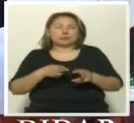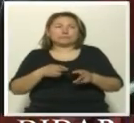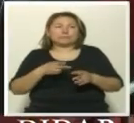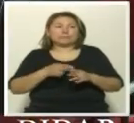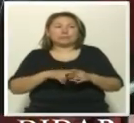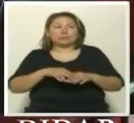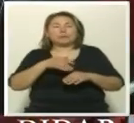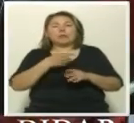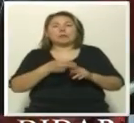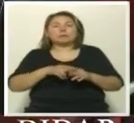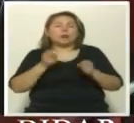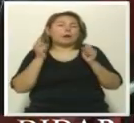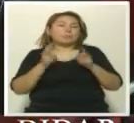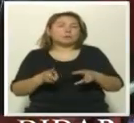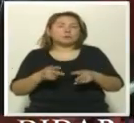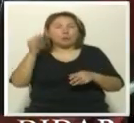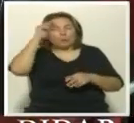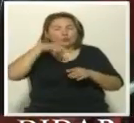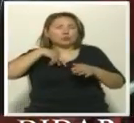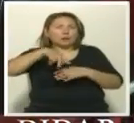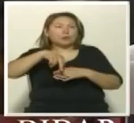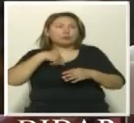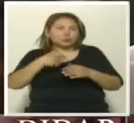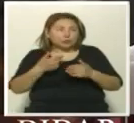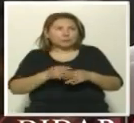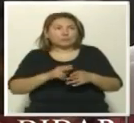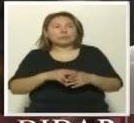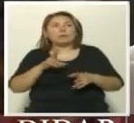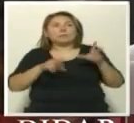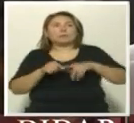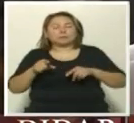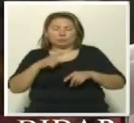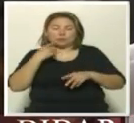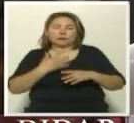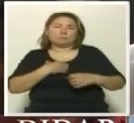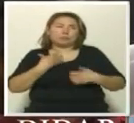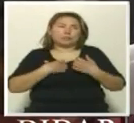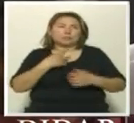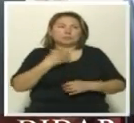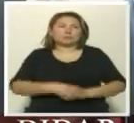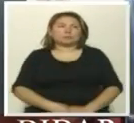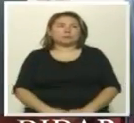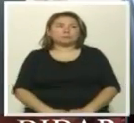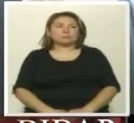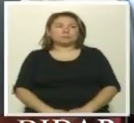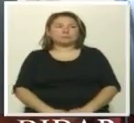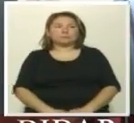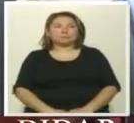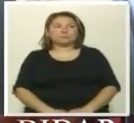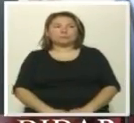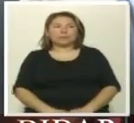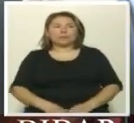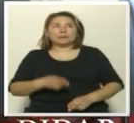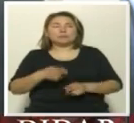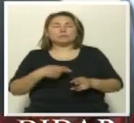Бұл қауіпті, әсіресе оқушылар үшін. Сондықтан төлептіктер өткел салуды сұрады. Теміржол